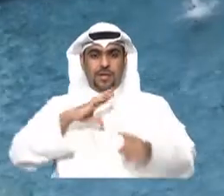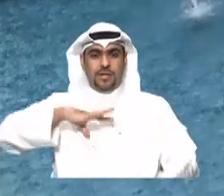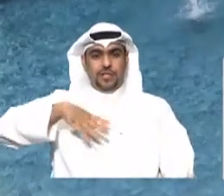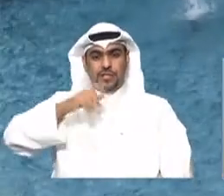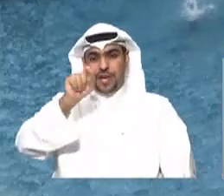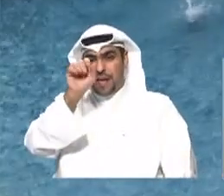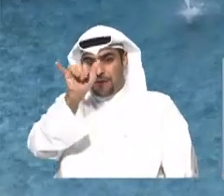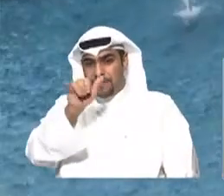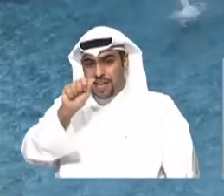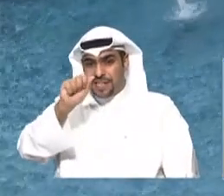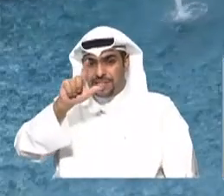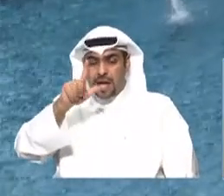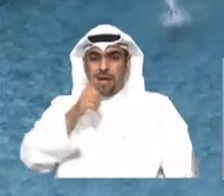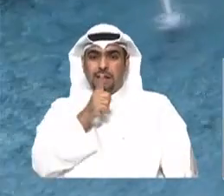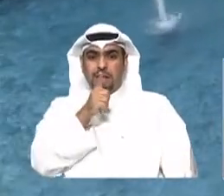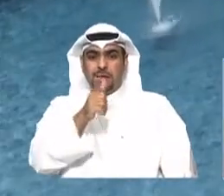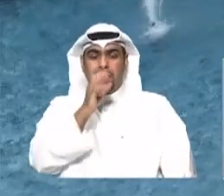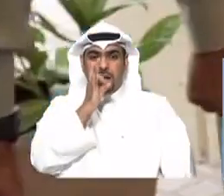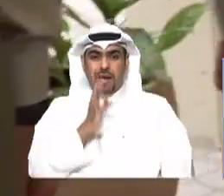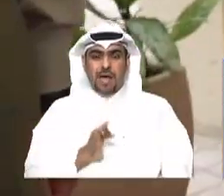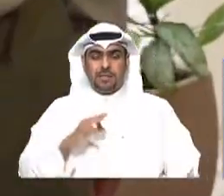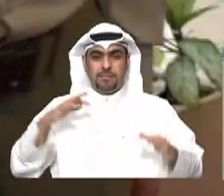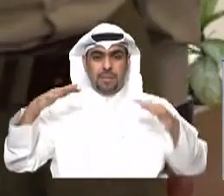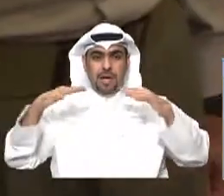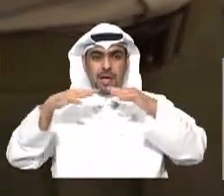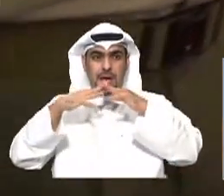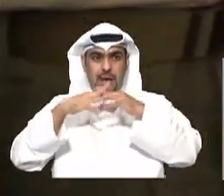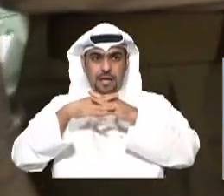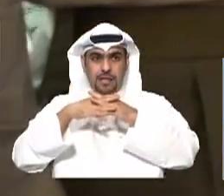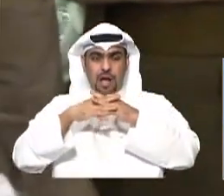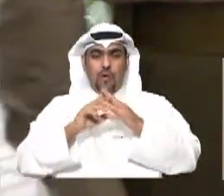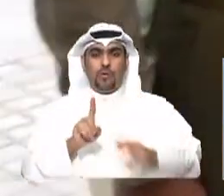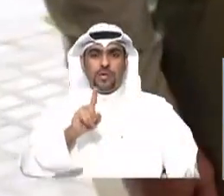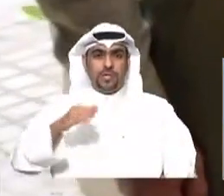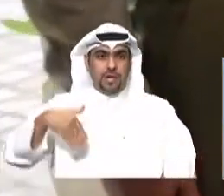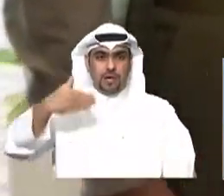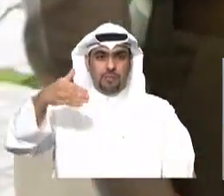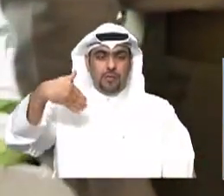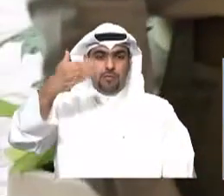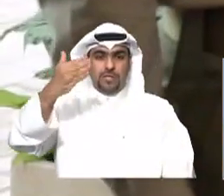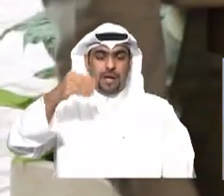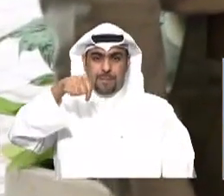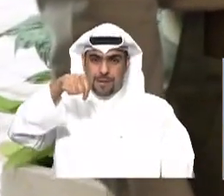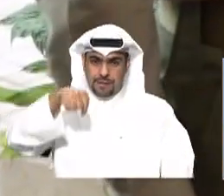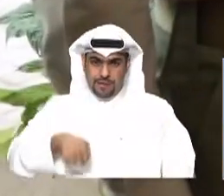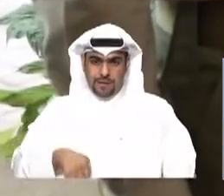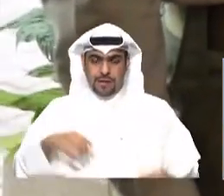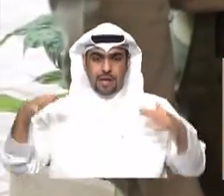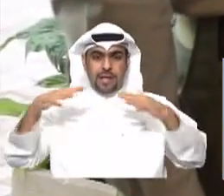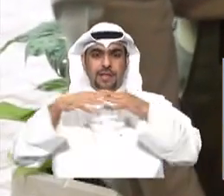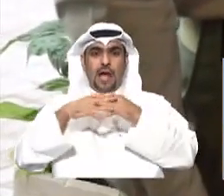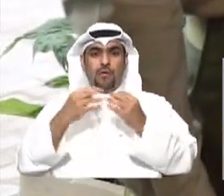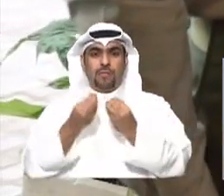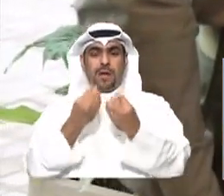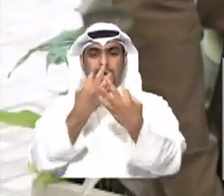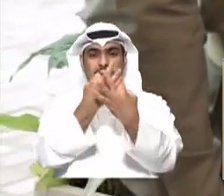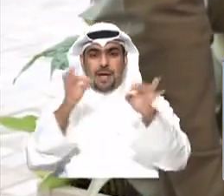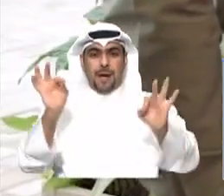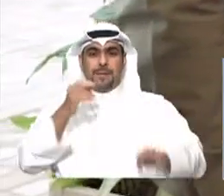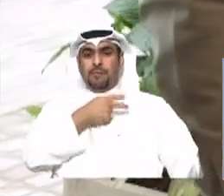بين قطاعات الحرس بلوغا لمستويات الراقيه في الاداء من اجل القيام بالواجب الوطني بكل